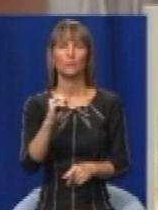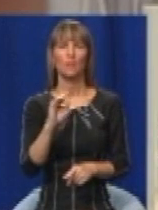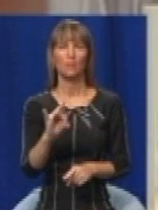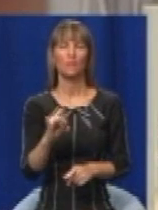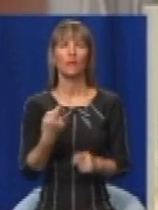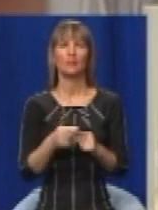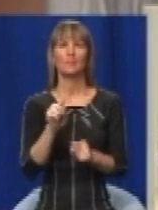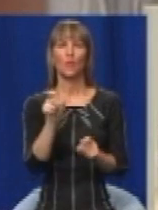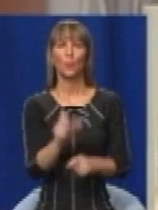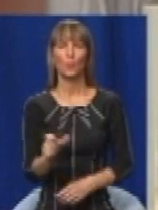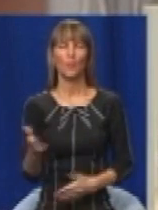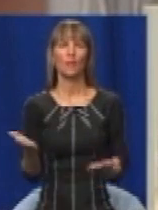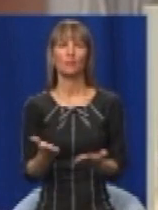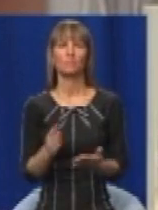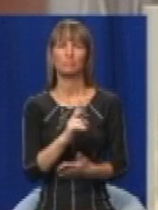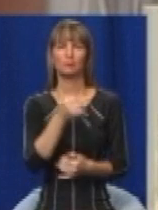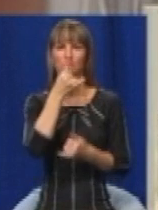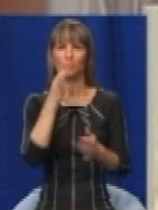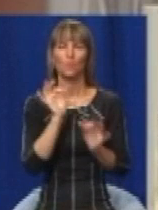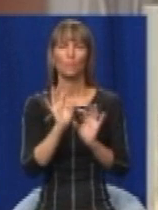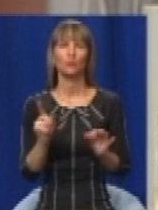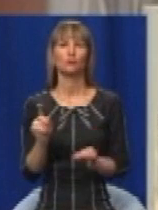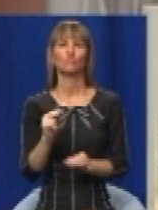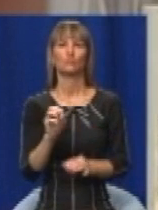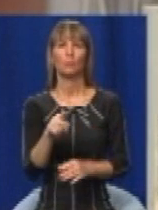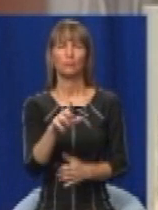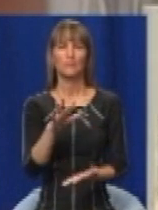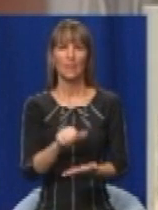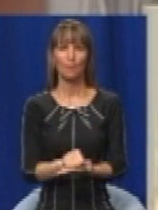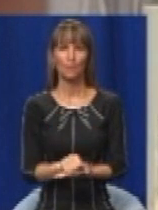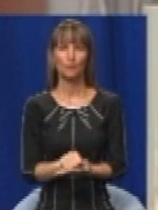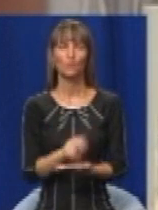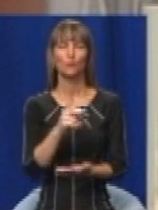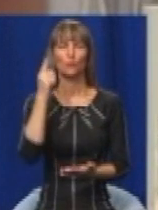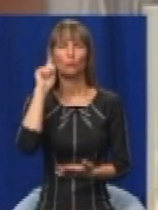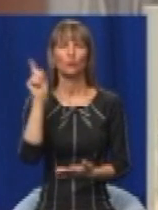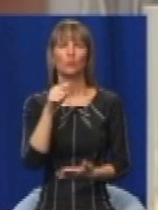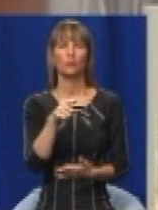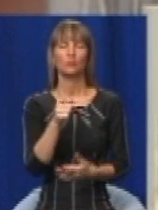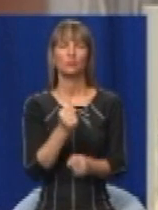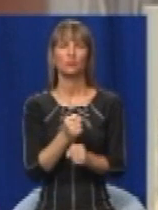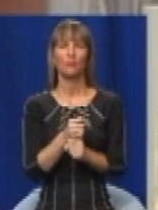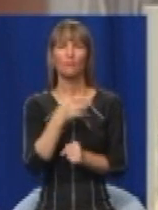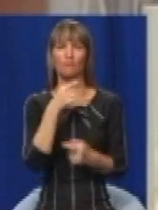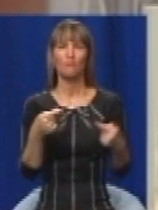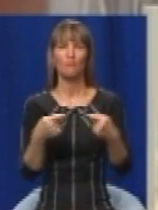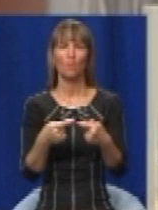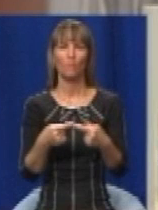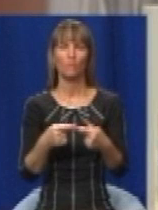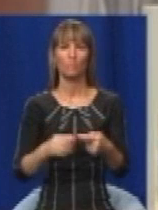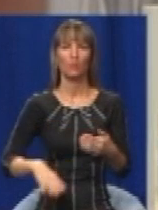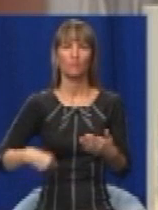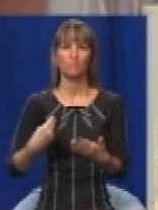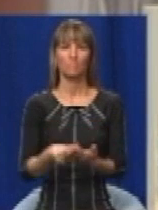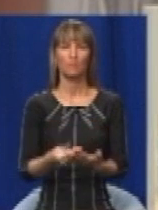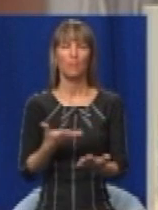те люди, которые… Ну, никто не может объяснить, чем продюсеры занимаются. Кто-то думает, что их дело вовремя доставать кошелек свой.